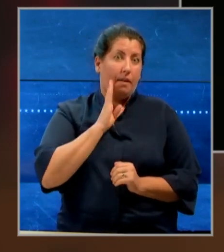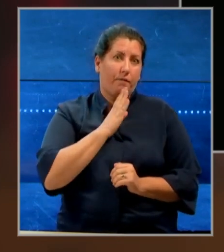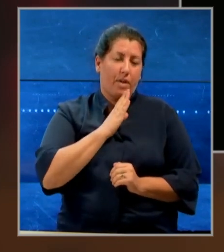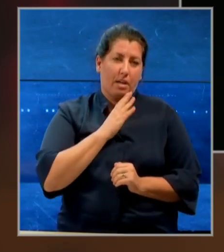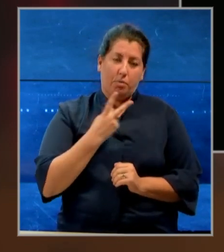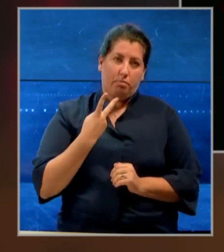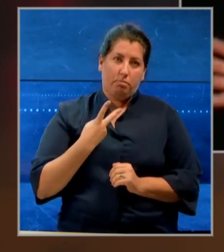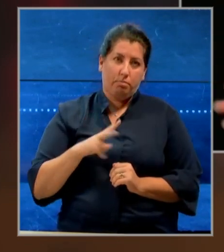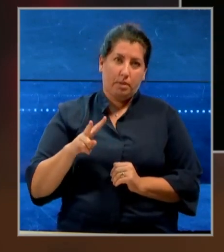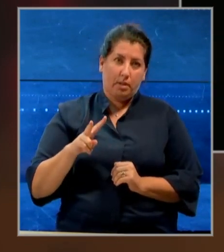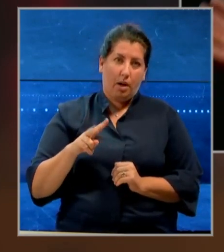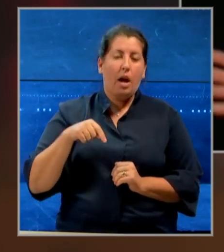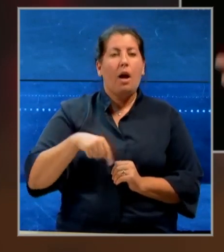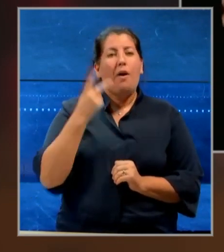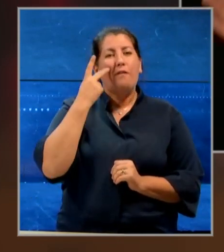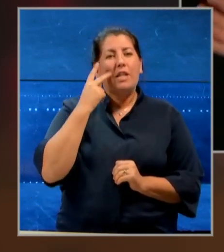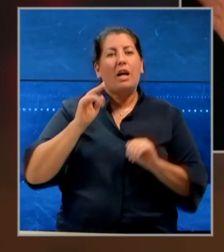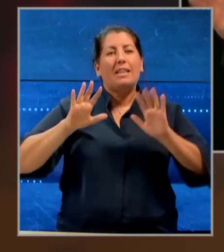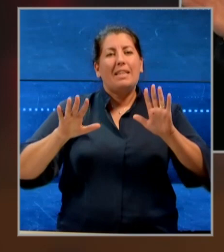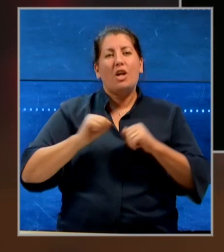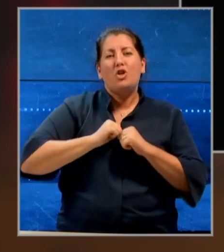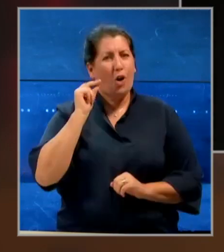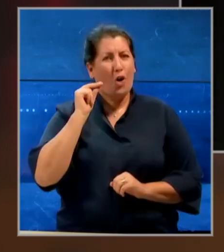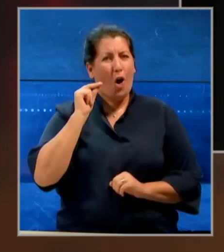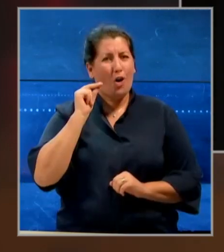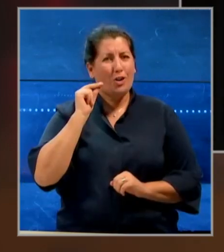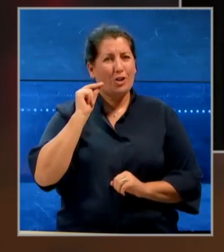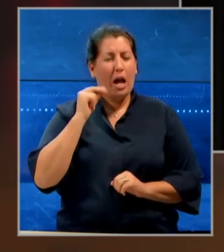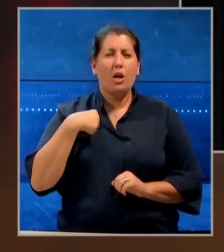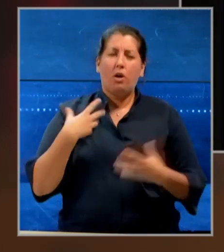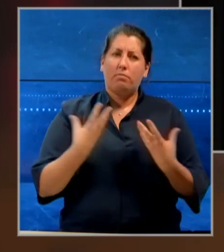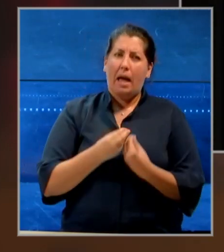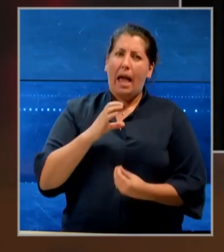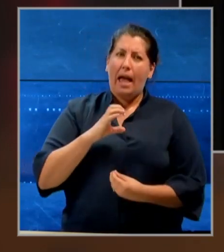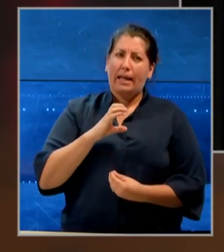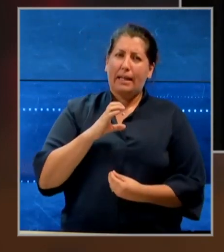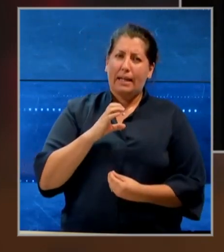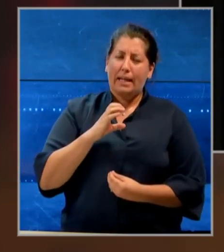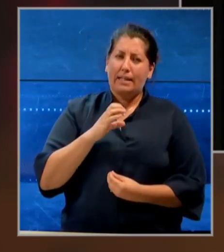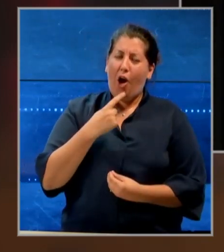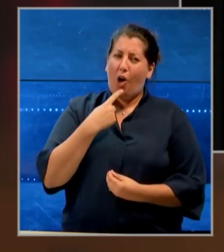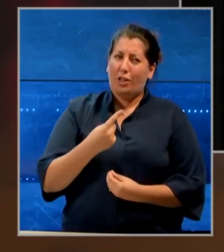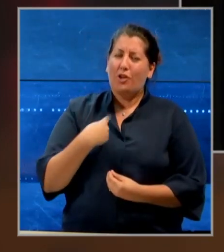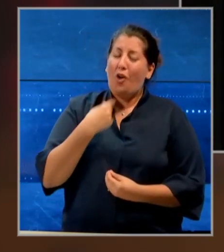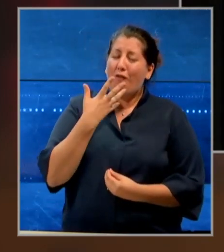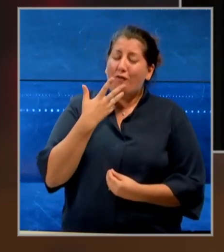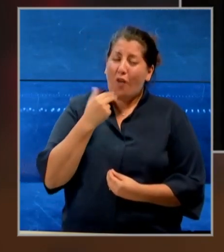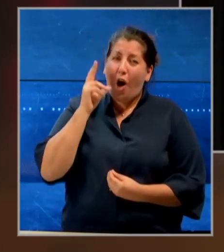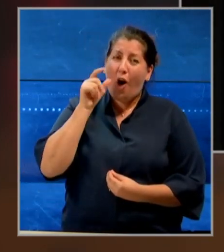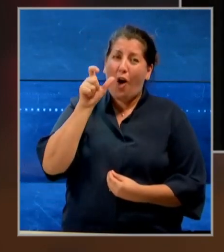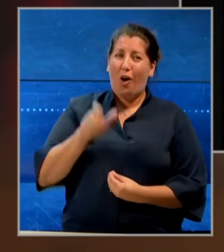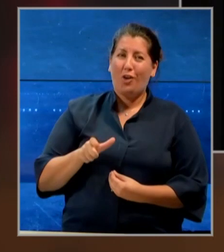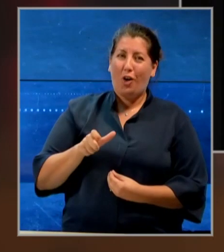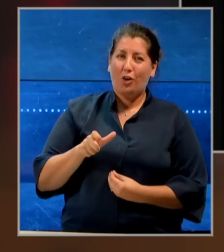in teatro, i 10 gol del Bari in questo avvio di stagione. Parlato di conoscere al più presto, no, niente, innanzitutto